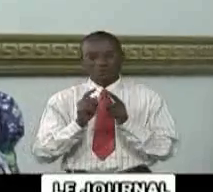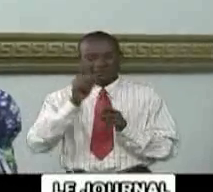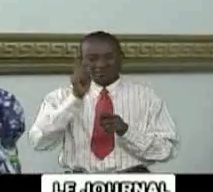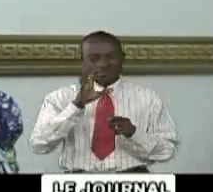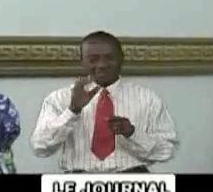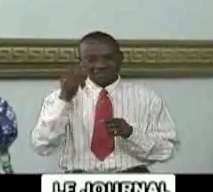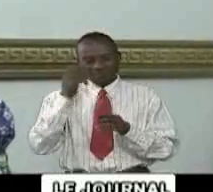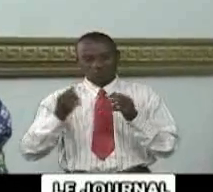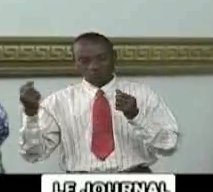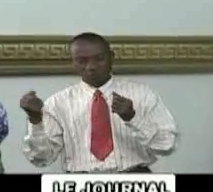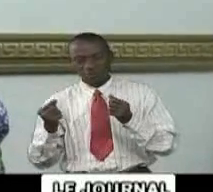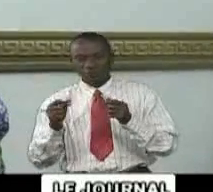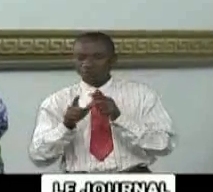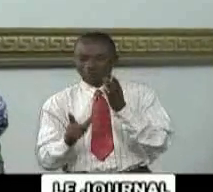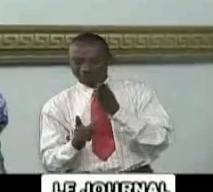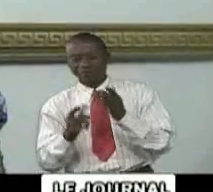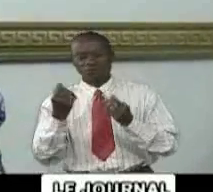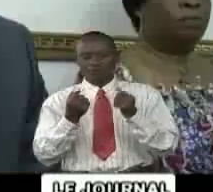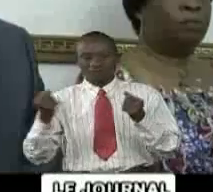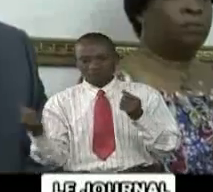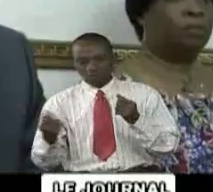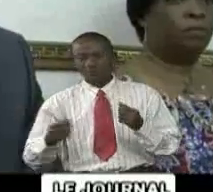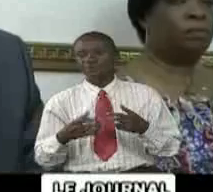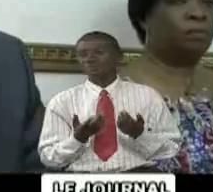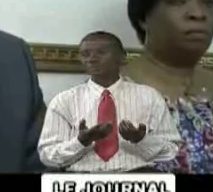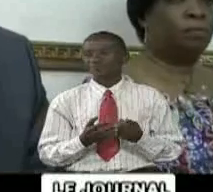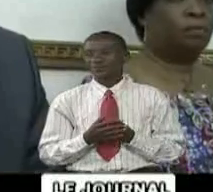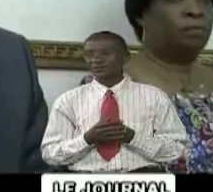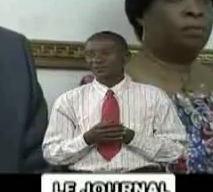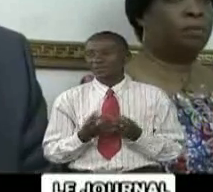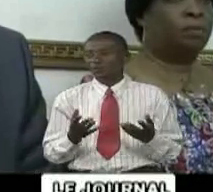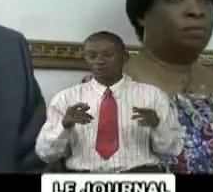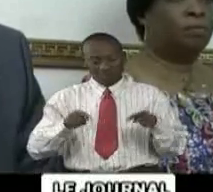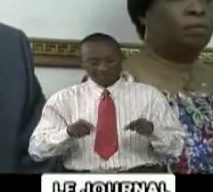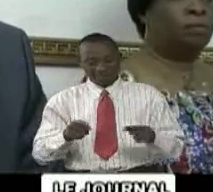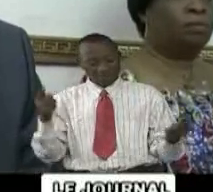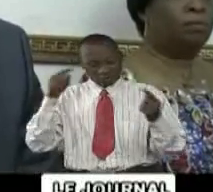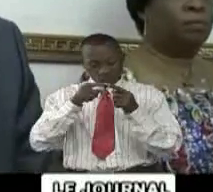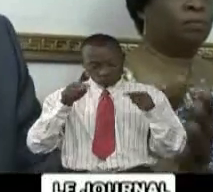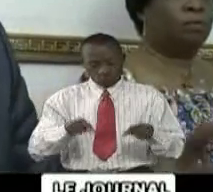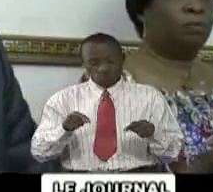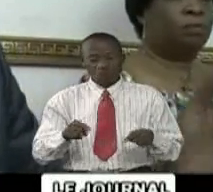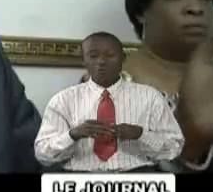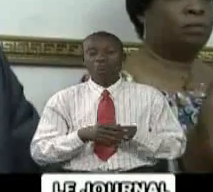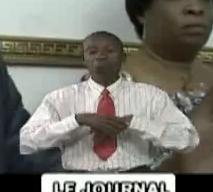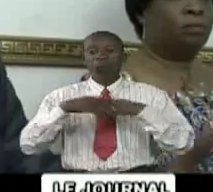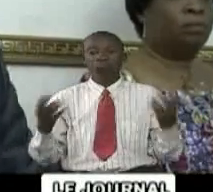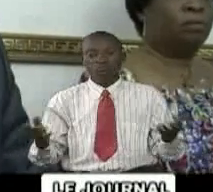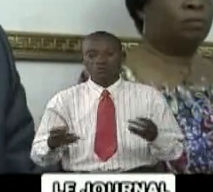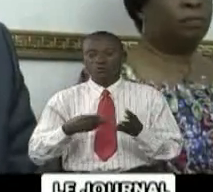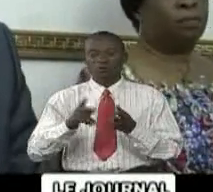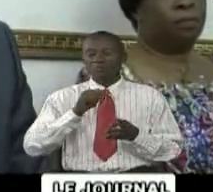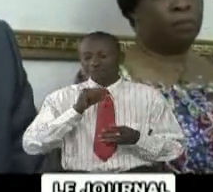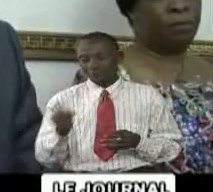ne va bouder ces chiffres parce que les chiffres ont été certifiés. Nous étions pris de court, et vous et nous, par la réaction qu'on a connue à